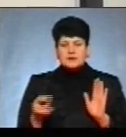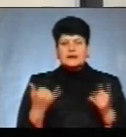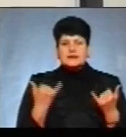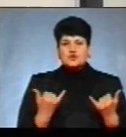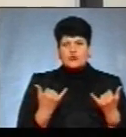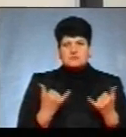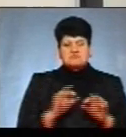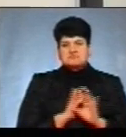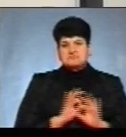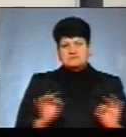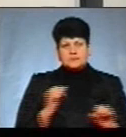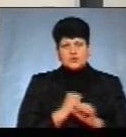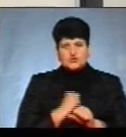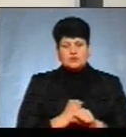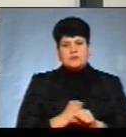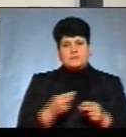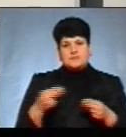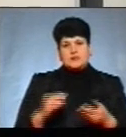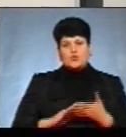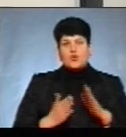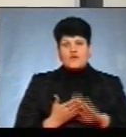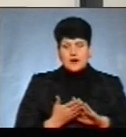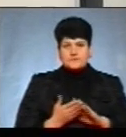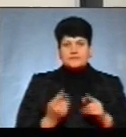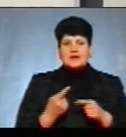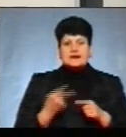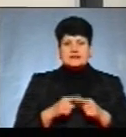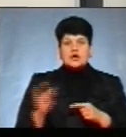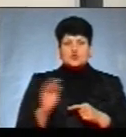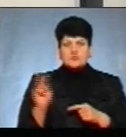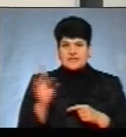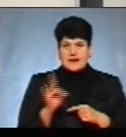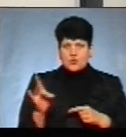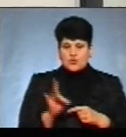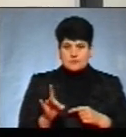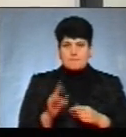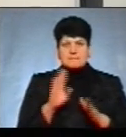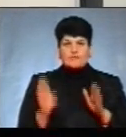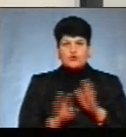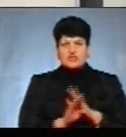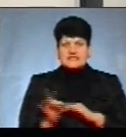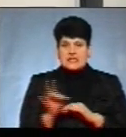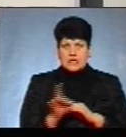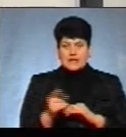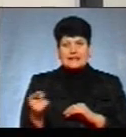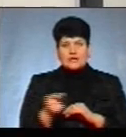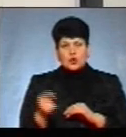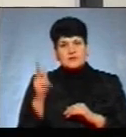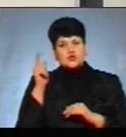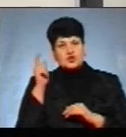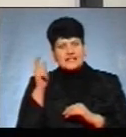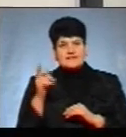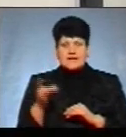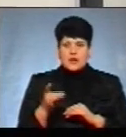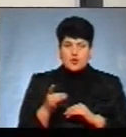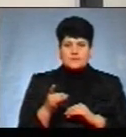ФОПів, які сьогодні вже успішно працюють і уклали договори. Це в Шумському районі, в Підволочиському районі,